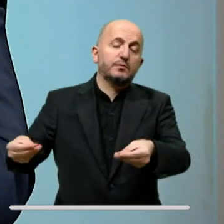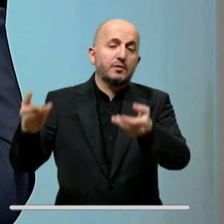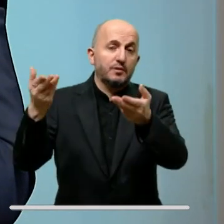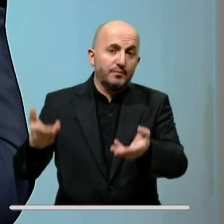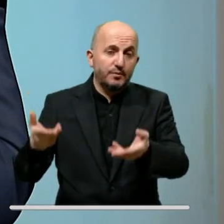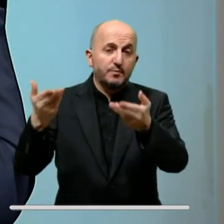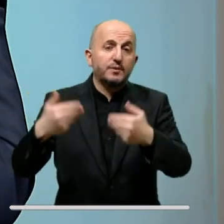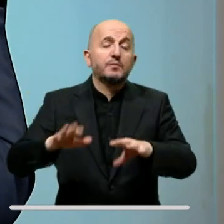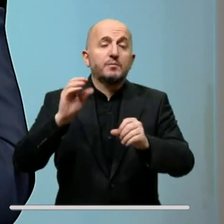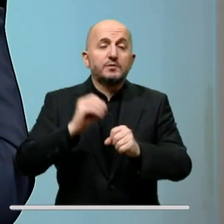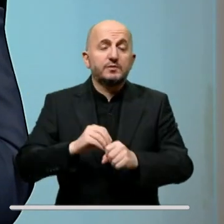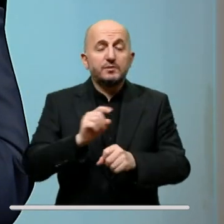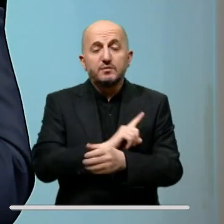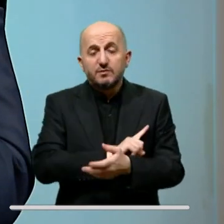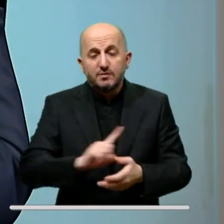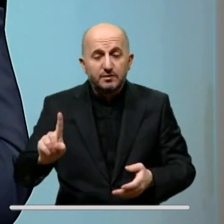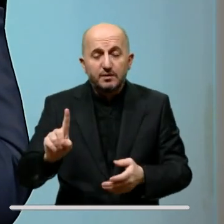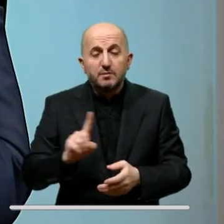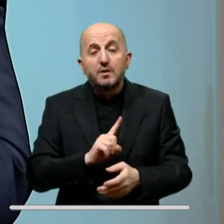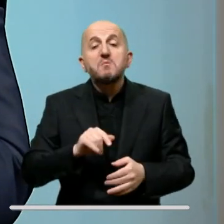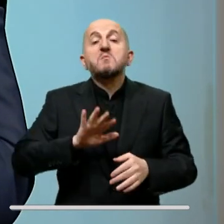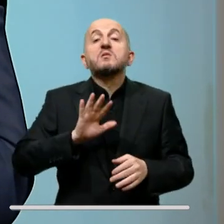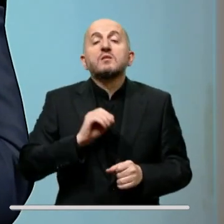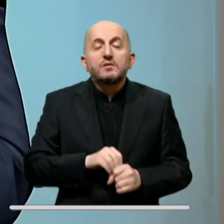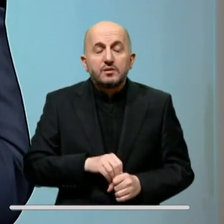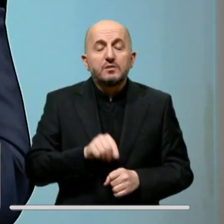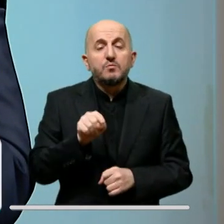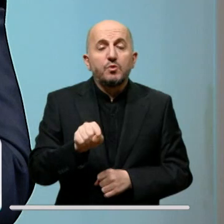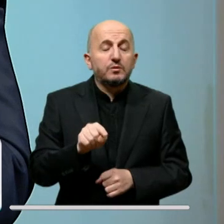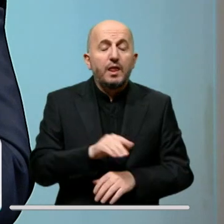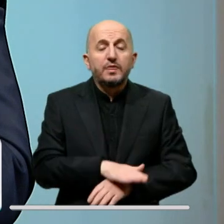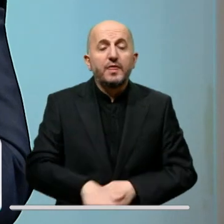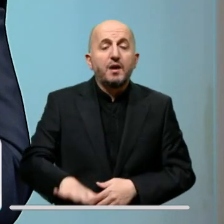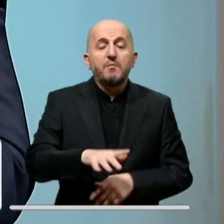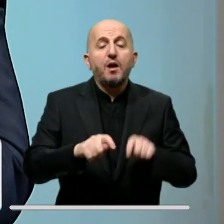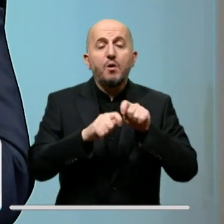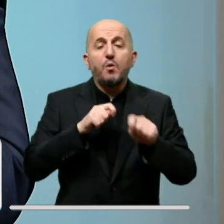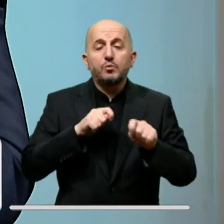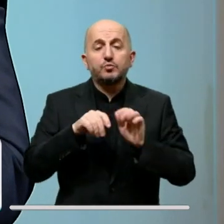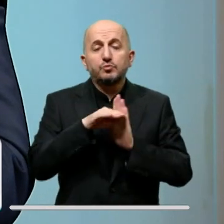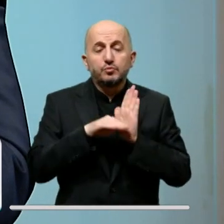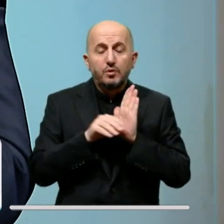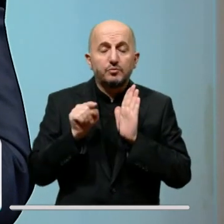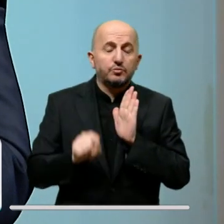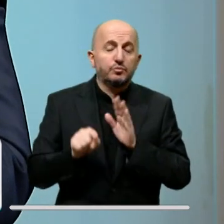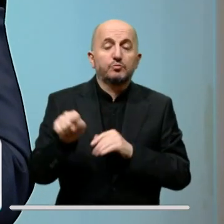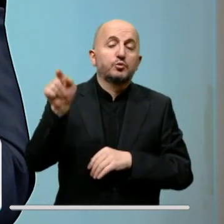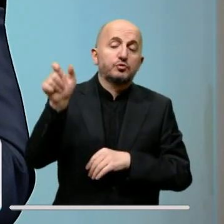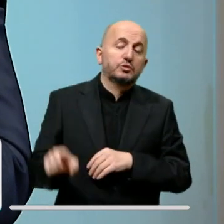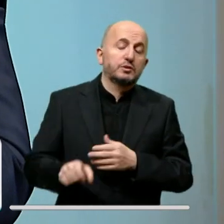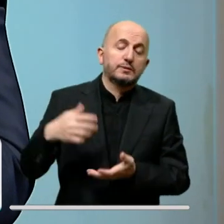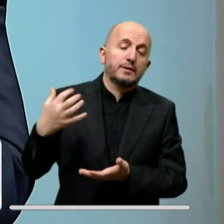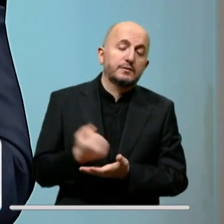edilmemesi için reddedilip reddedilmemek temel ölçü Kriter şudur bu kişinin